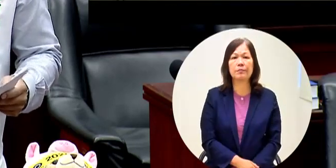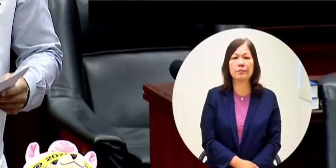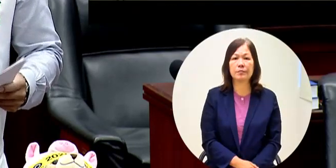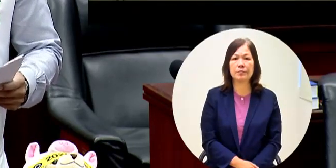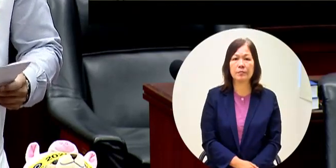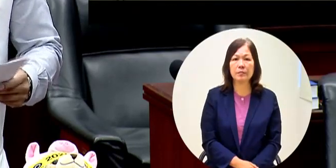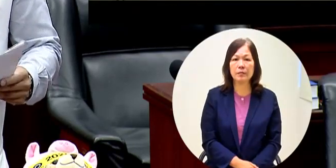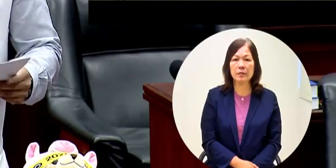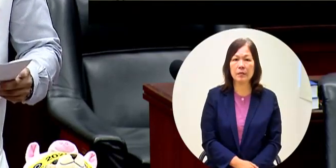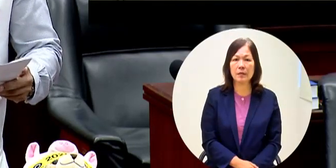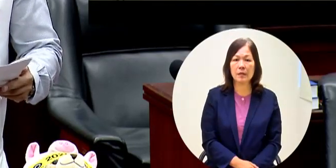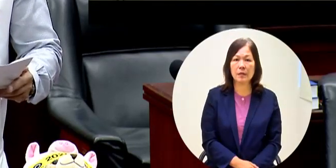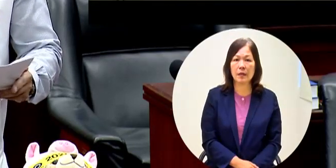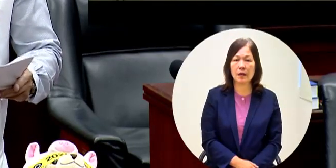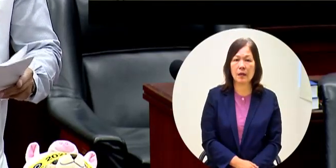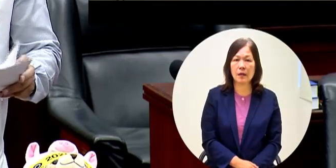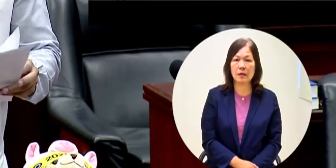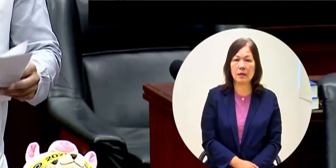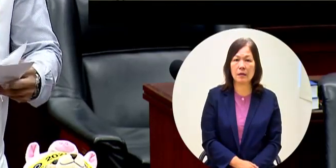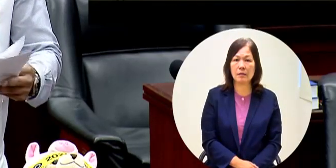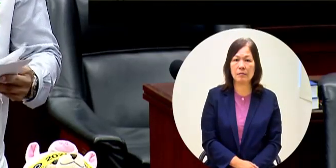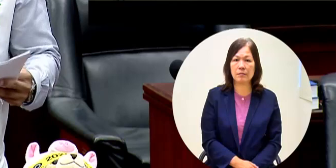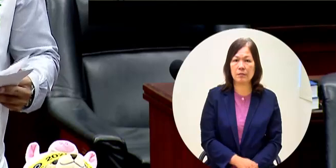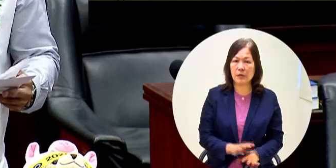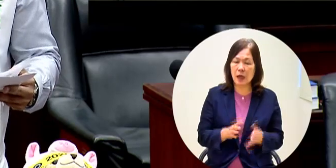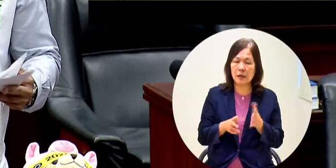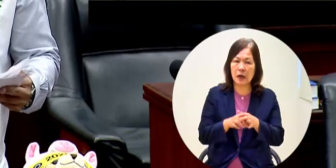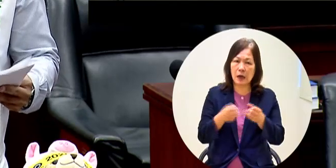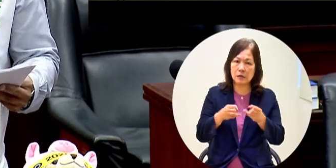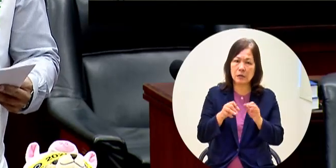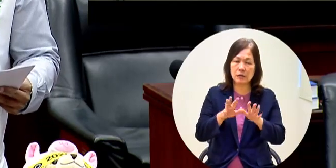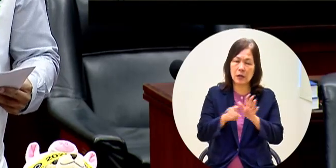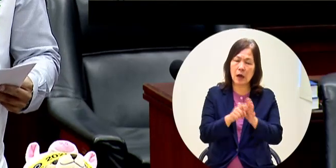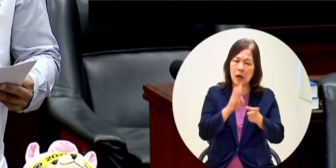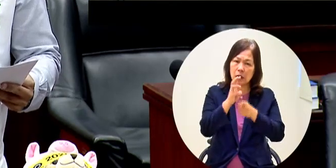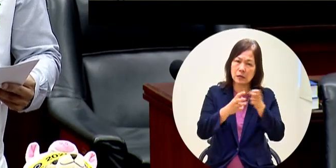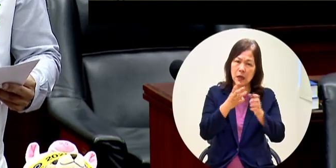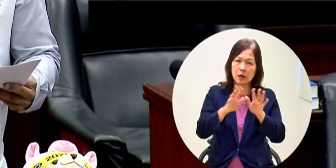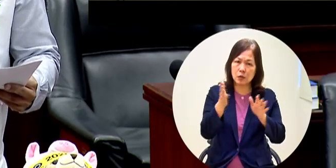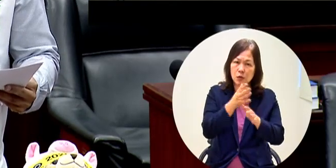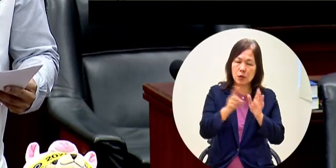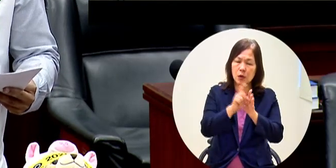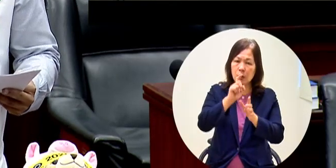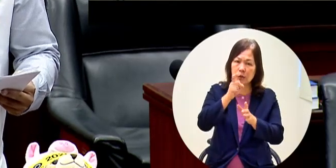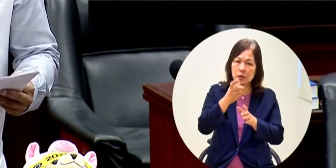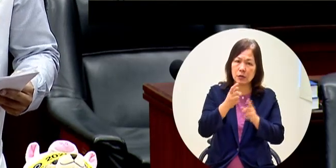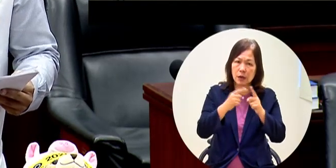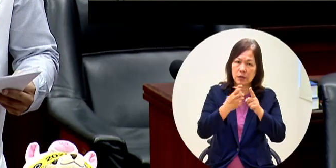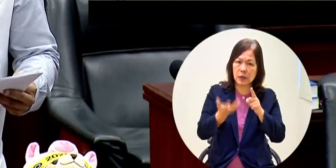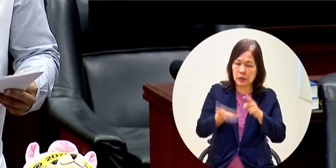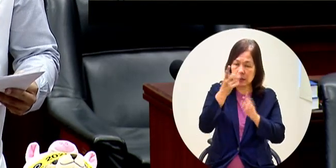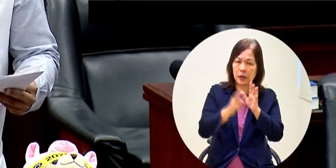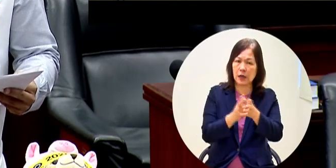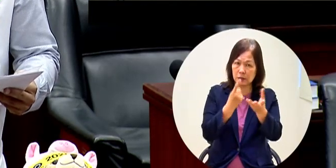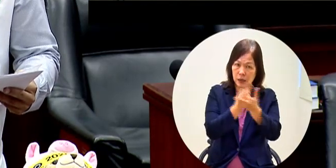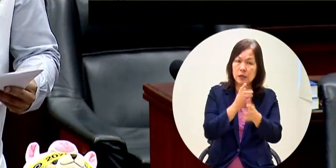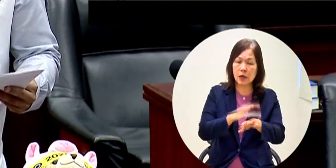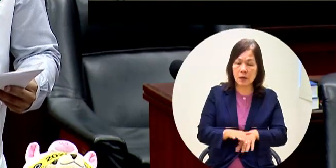概就是，三天来讲应该会有10万人以上来参与哈。 市